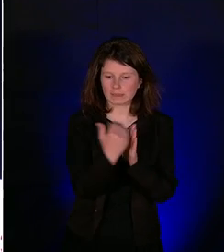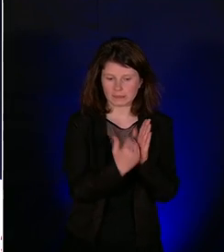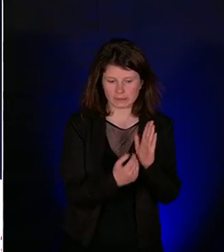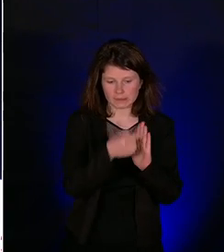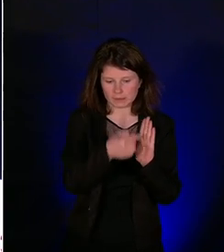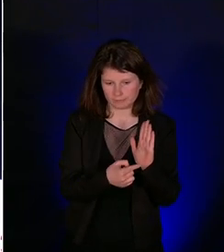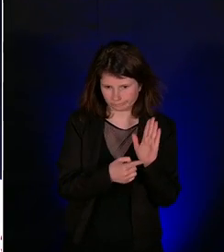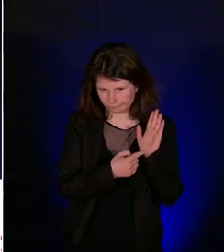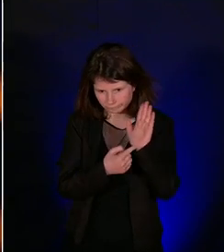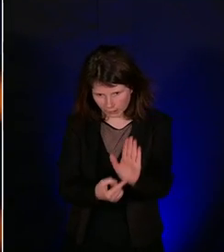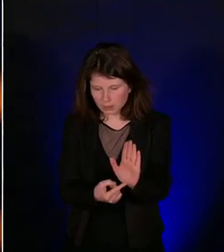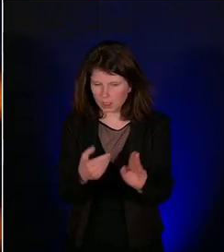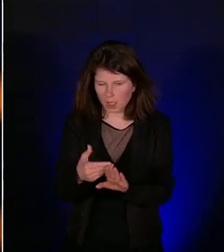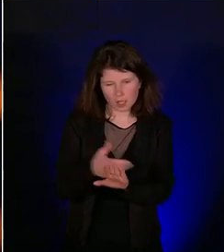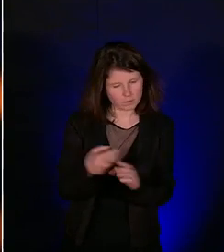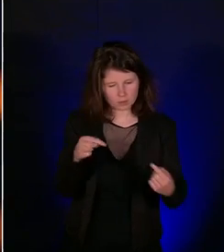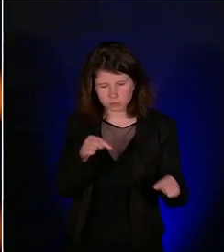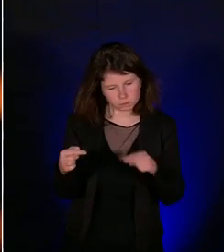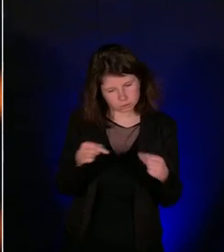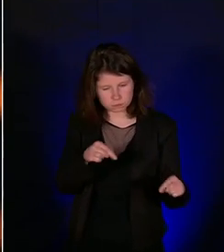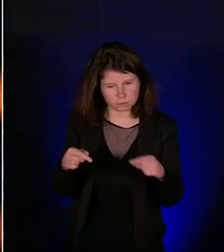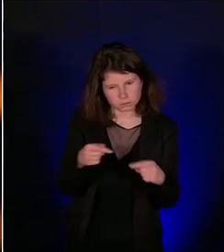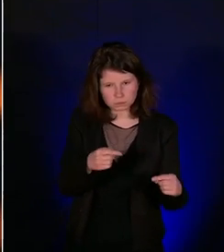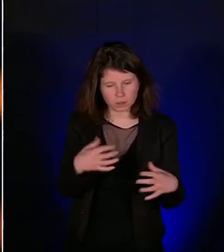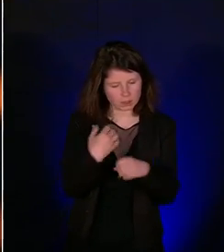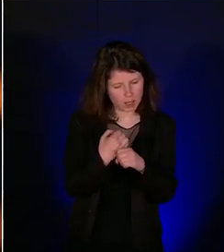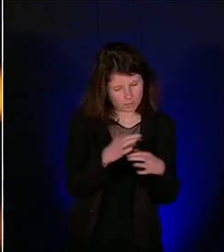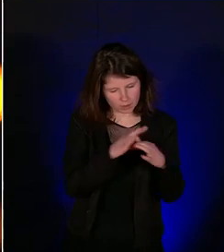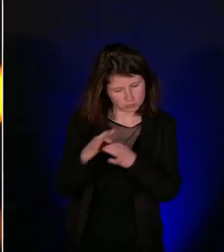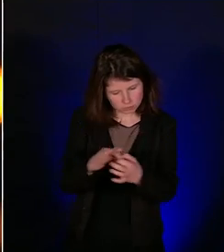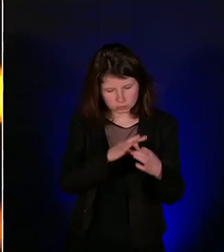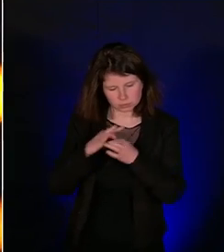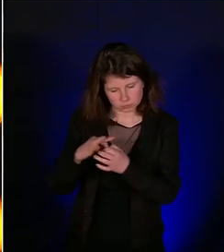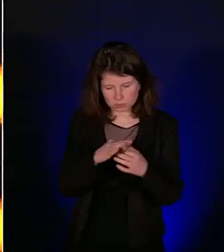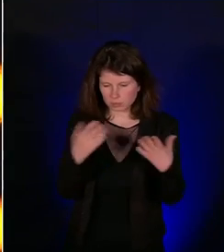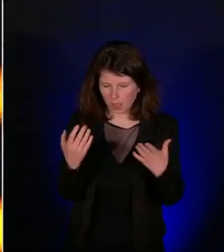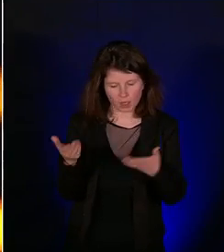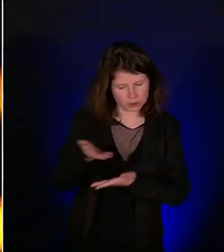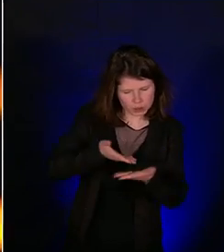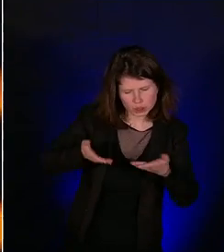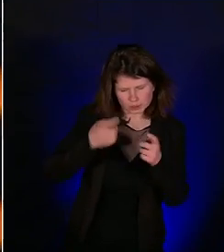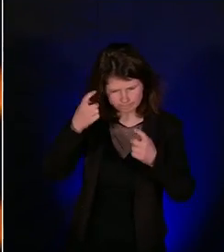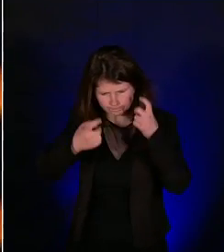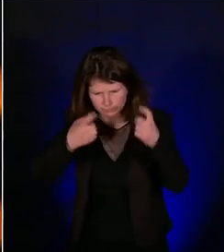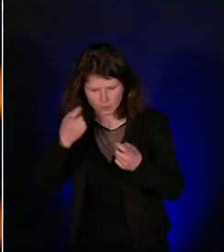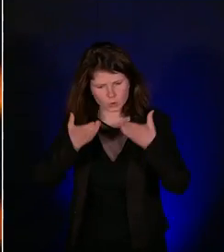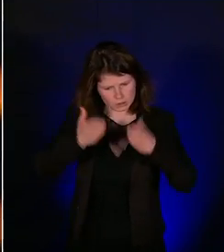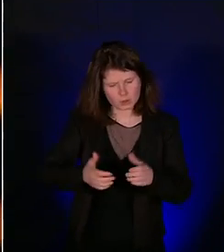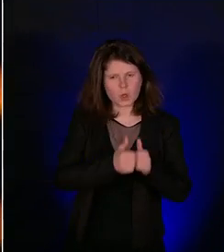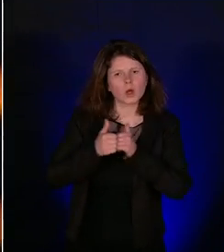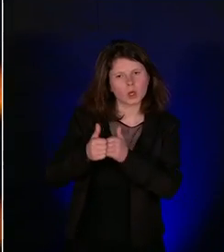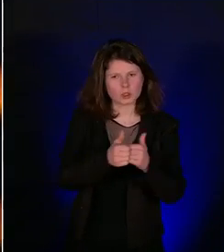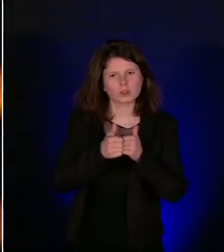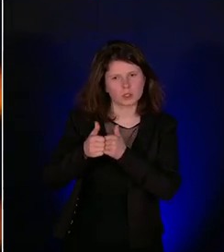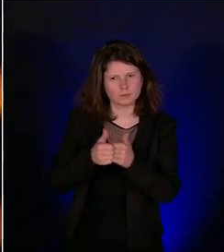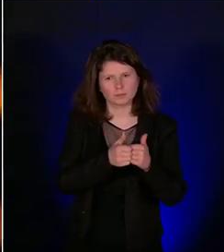suscité de longs débats elle est le fruit d'un travail collectif après de nombreux échanges débats réflexions et décisions collectives au